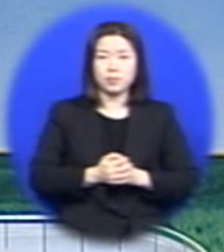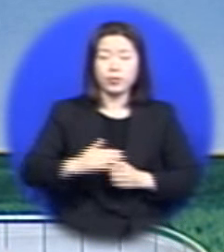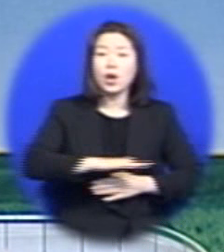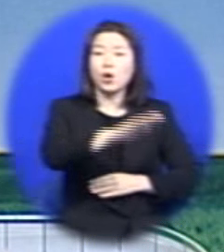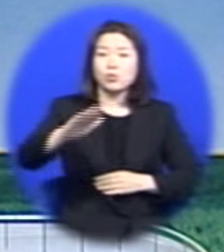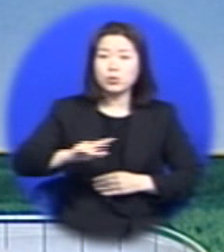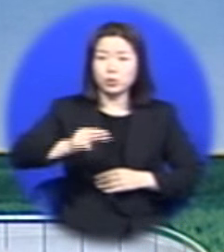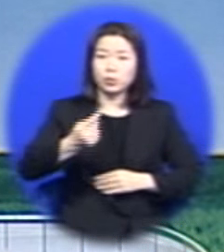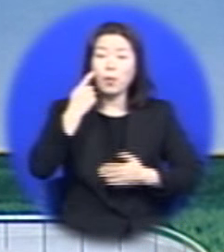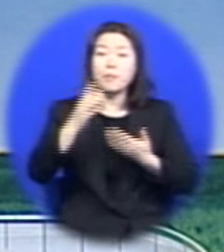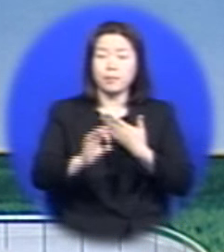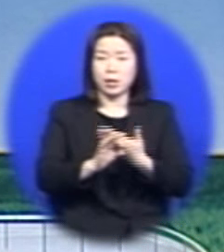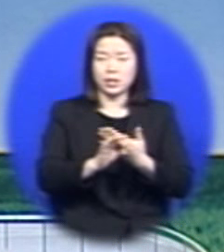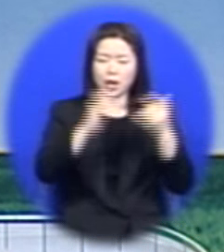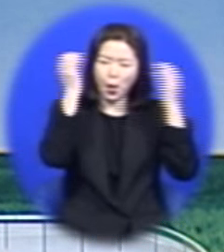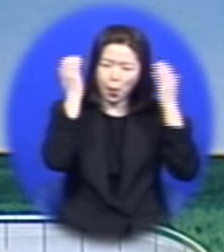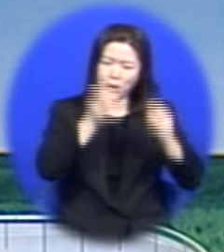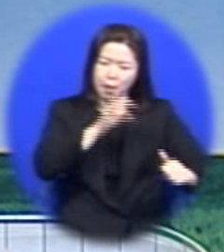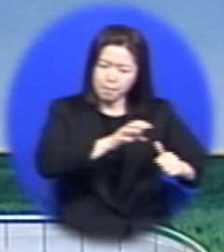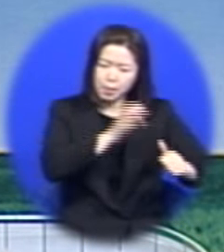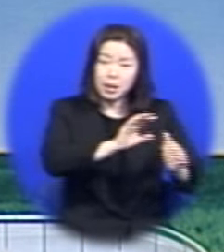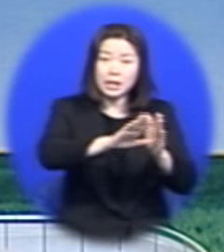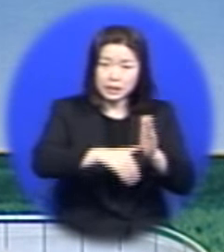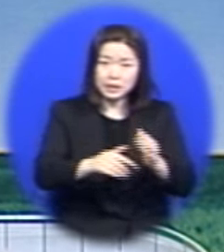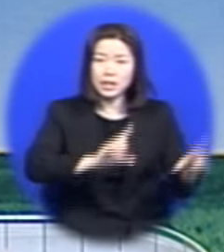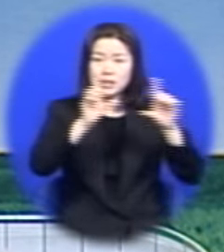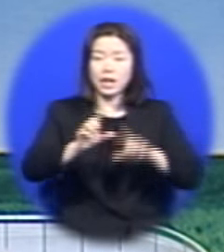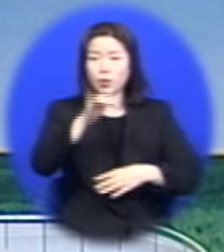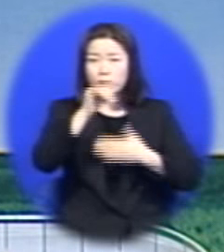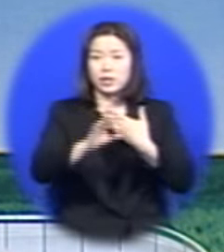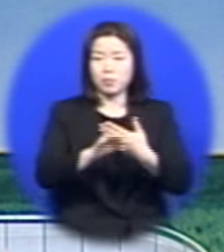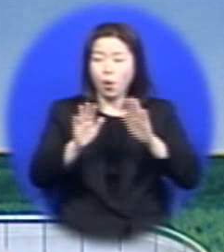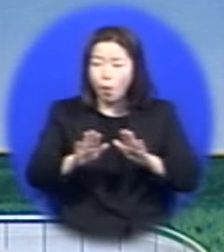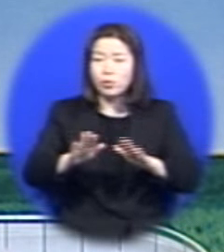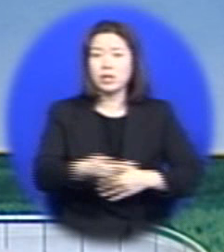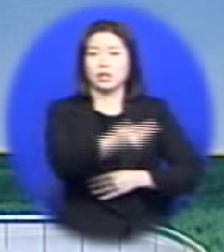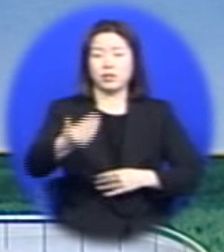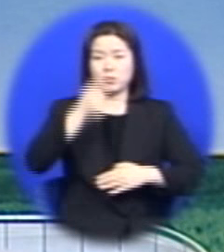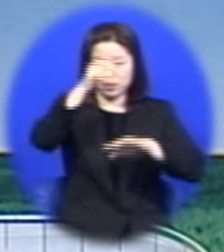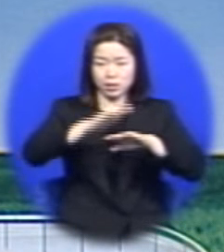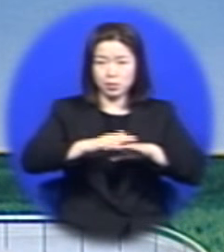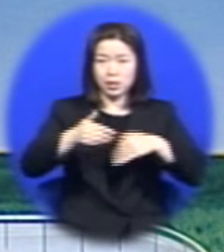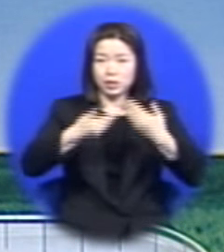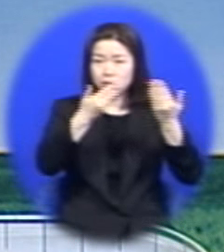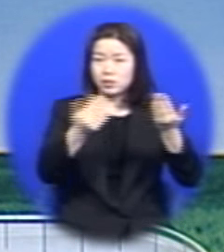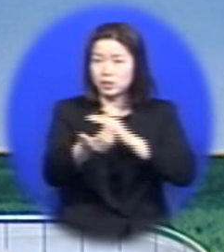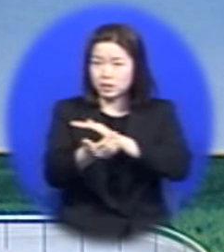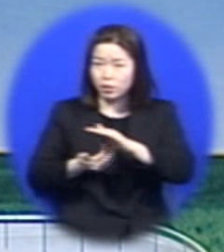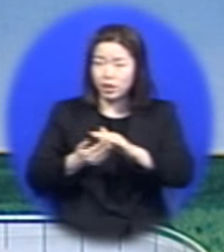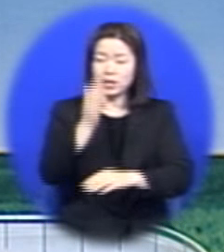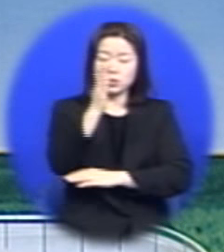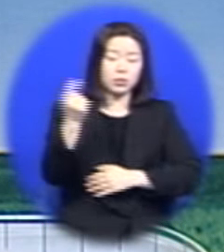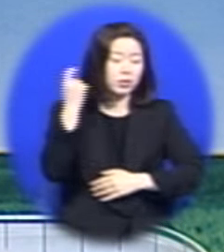우리도 만약에 고난과 핍박의 시대에 살고 있다면 오늘 여러분이 예배드리기 전에 설교를